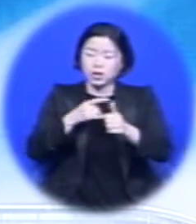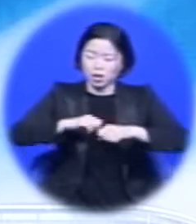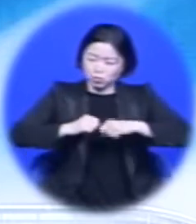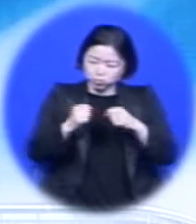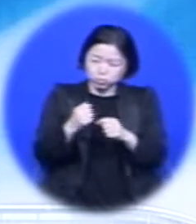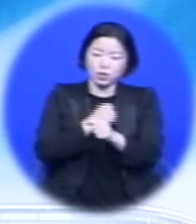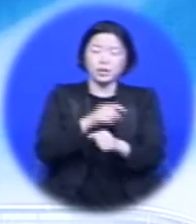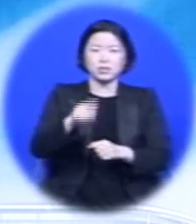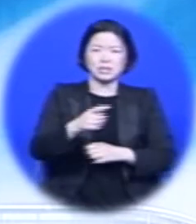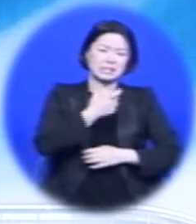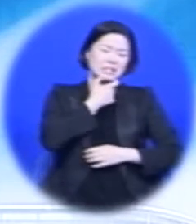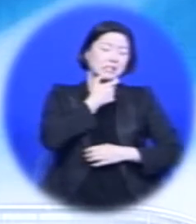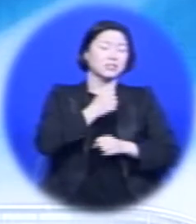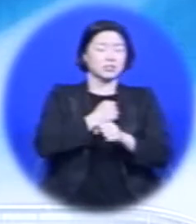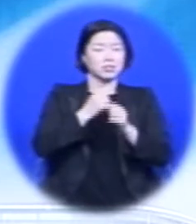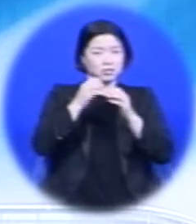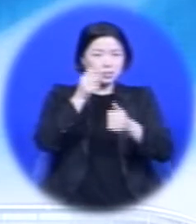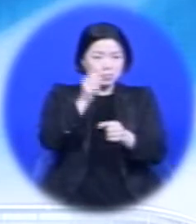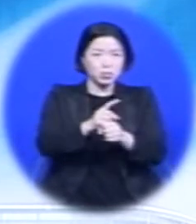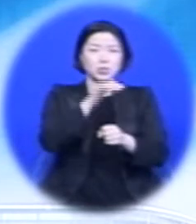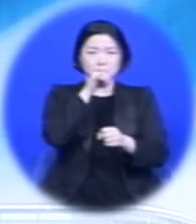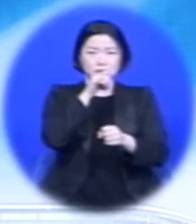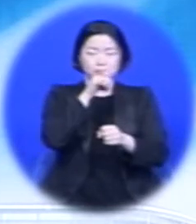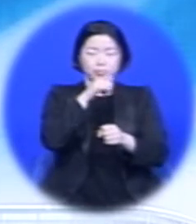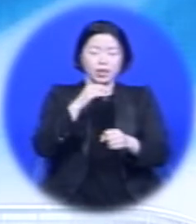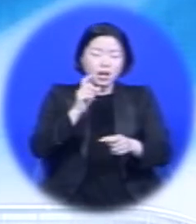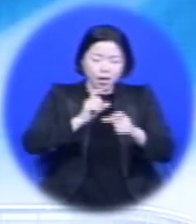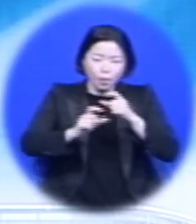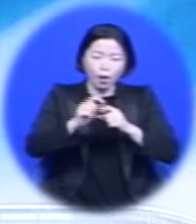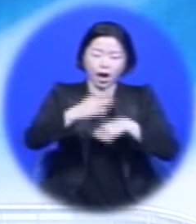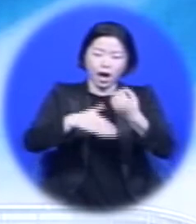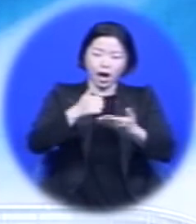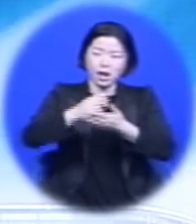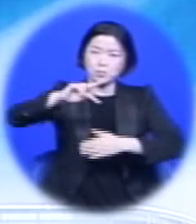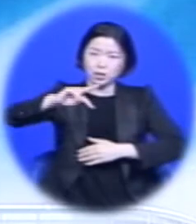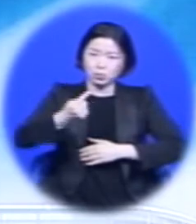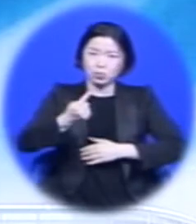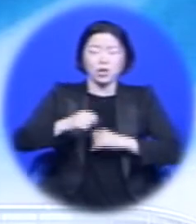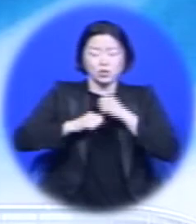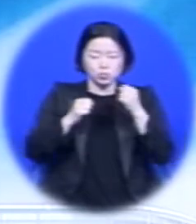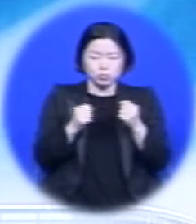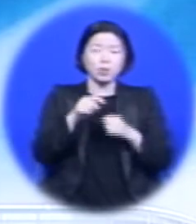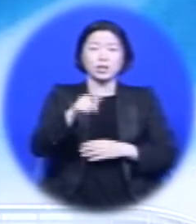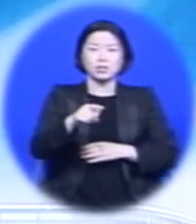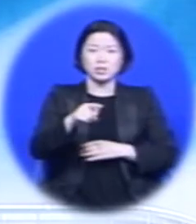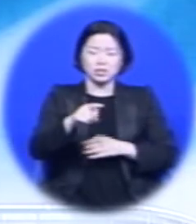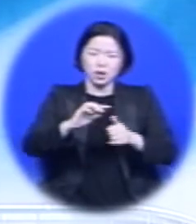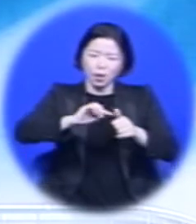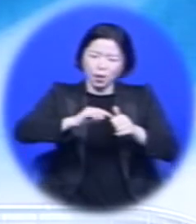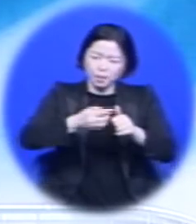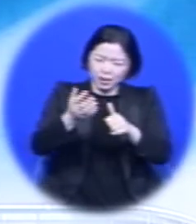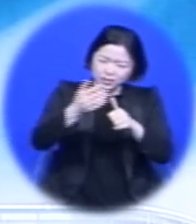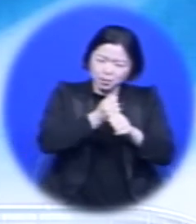것이 싫은 사람입니다. 심지어 하나님에게조차 우리는 순종하는 게 매여 사는 것 같은